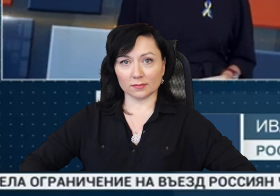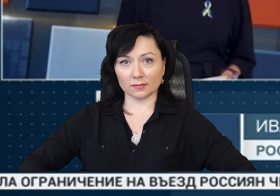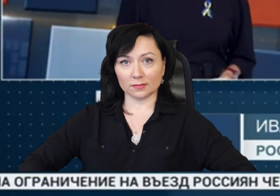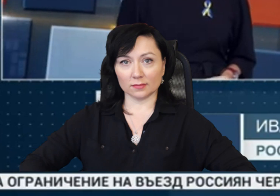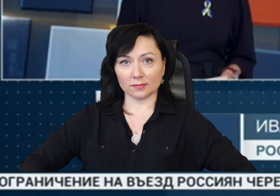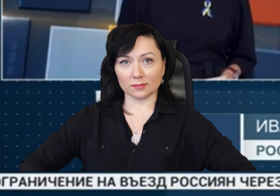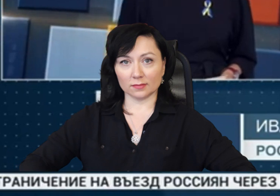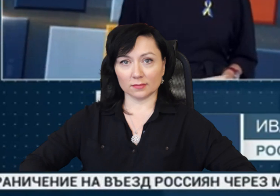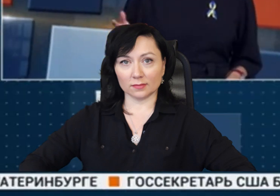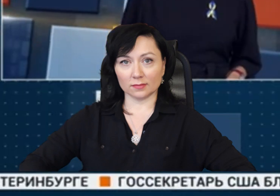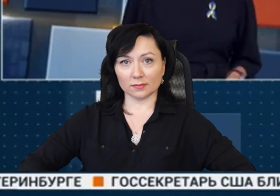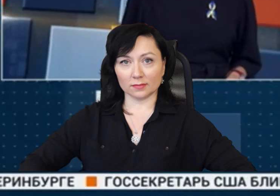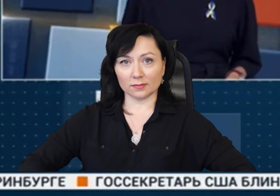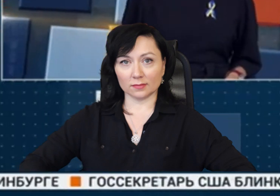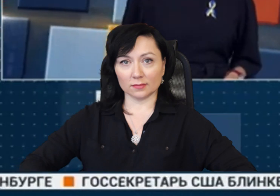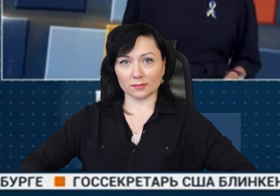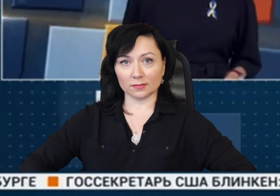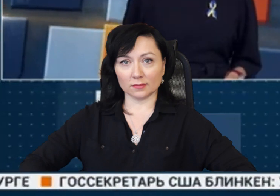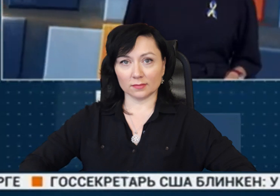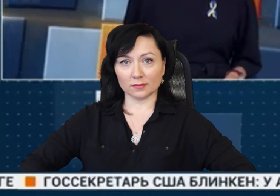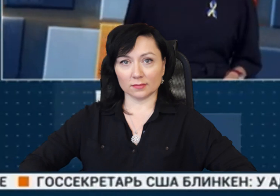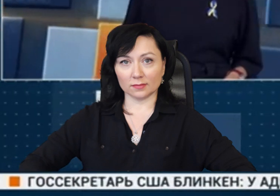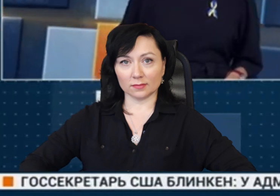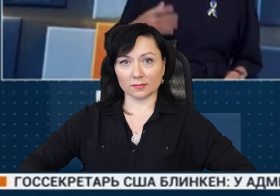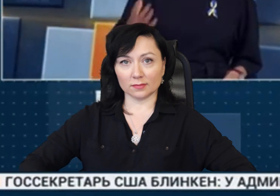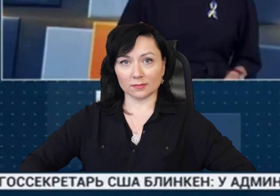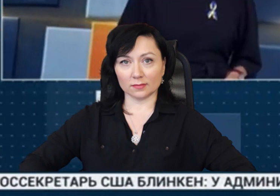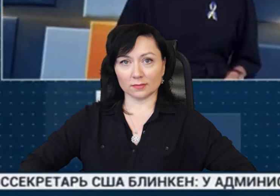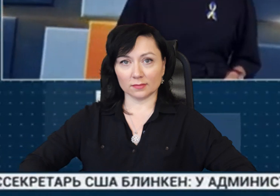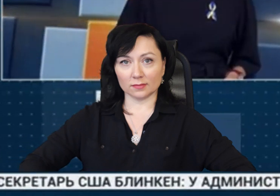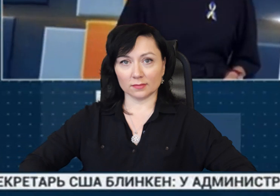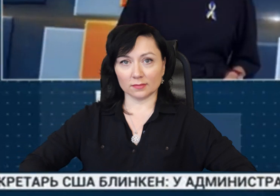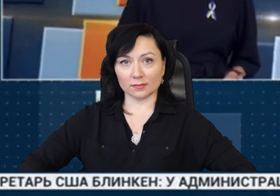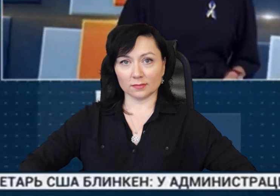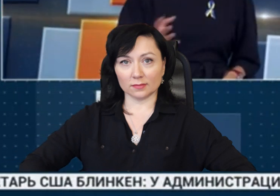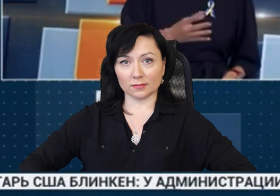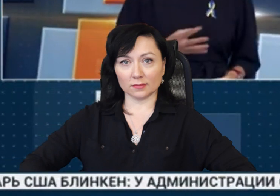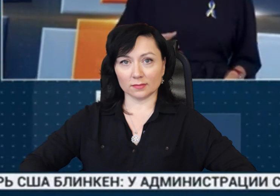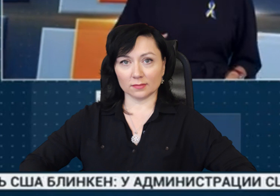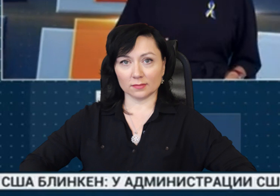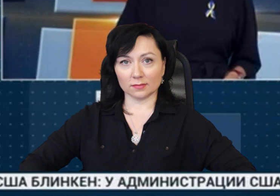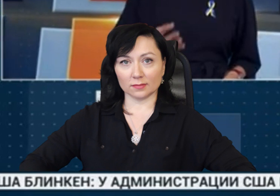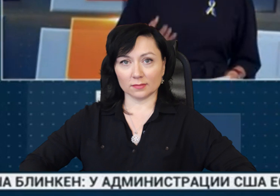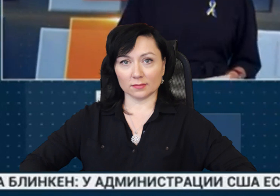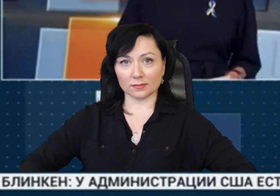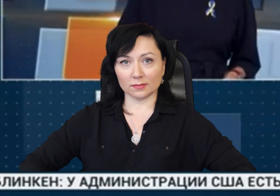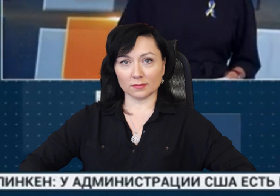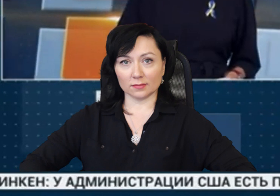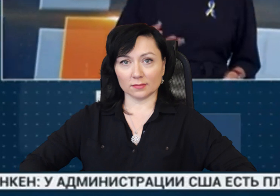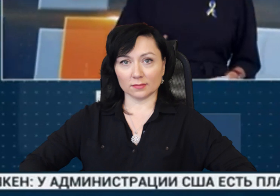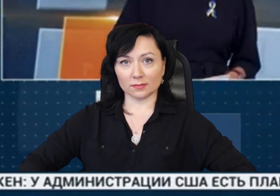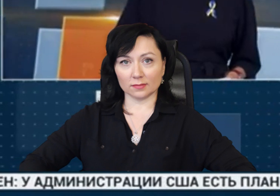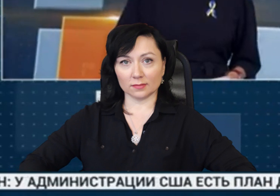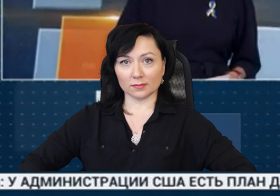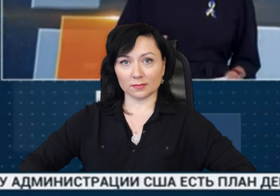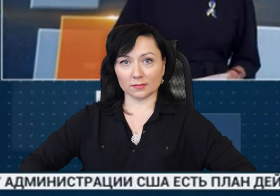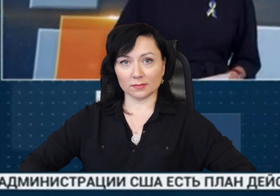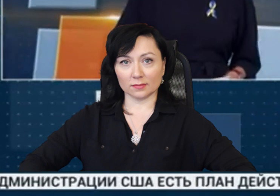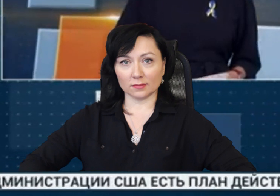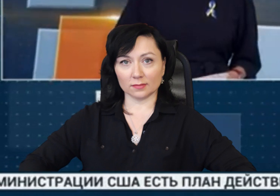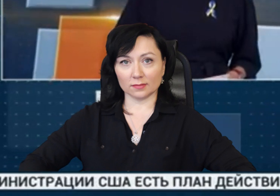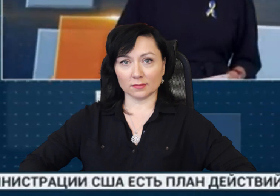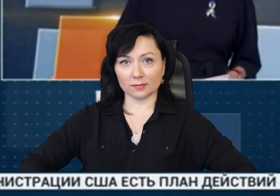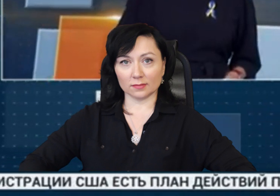Что им не будут ограничивать выезд в компании spacetravel совокупный объем таких панических аннуляций